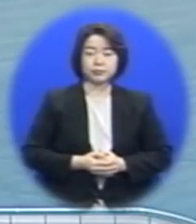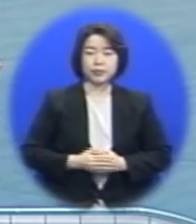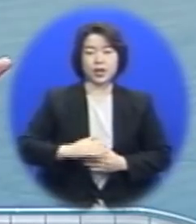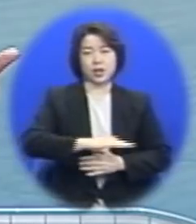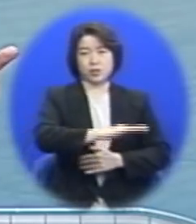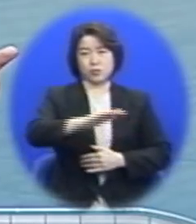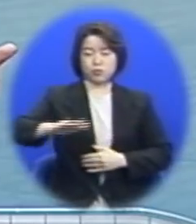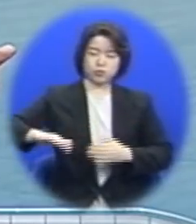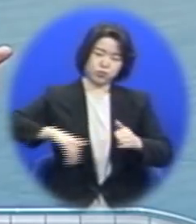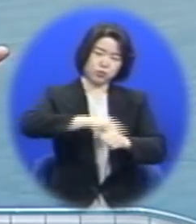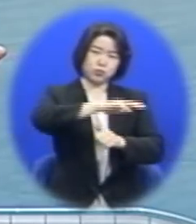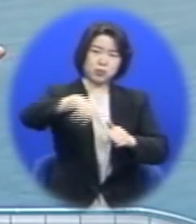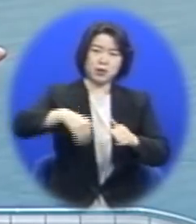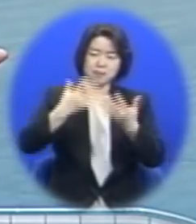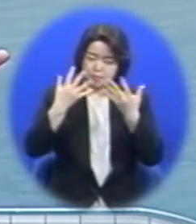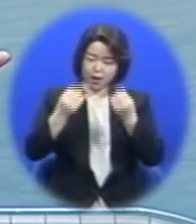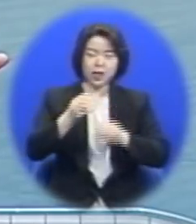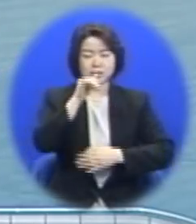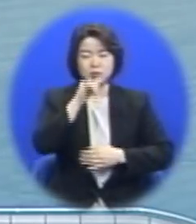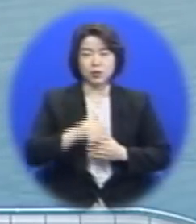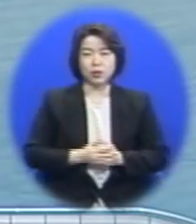우리 주변에도 많습니다.